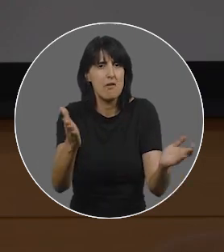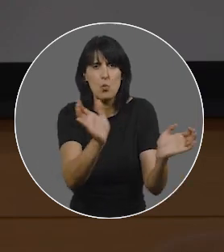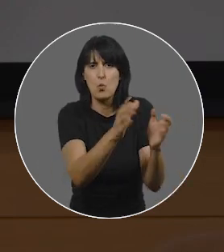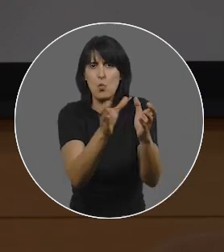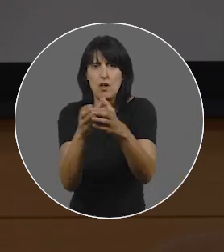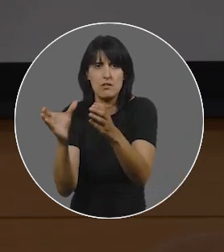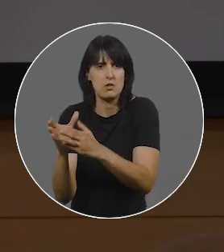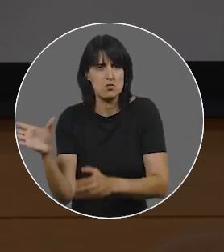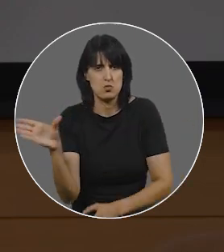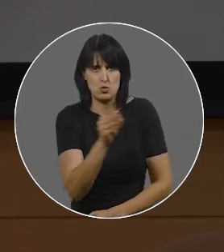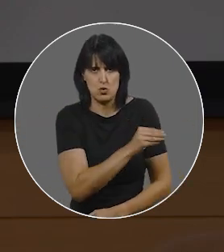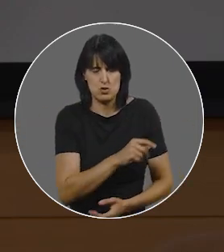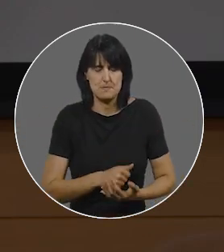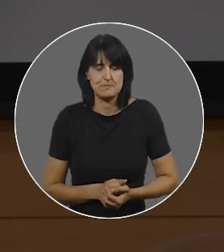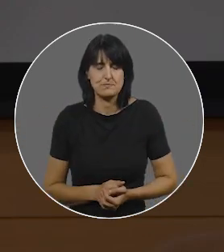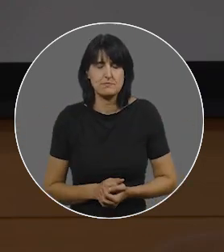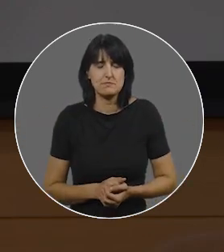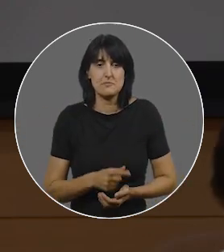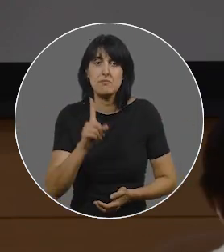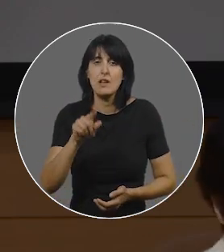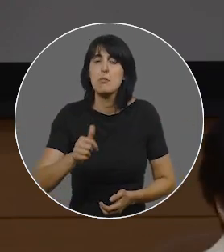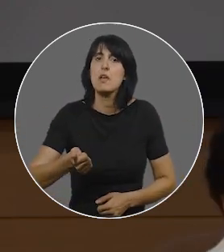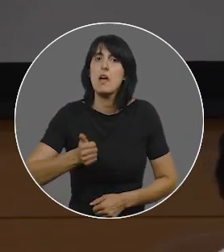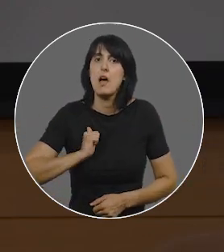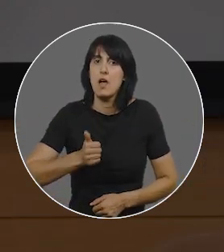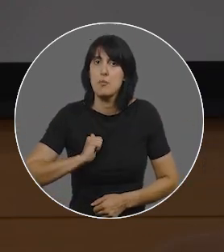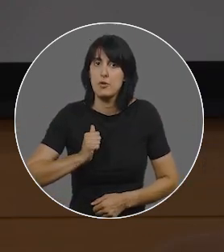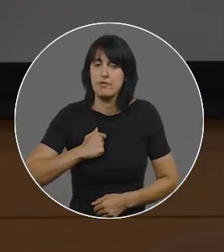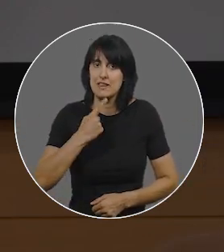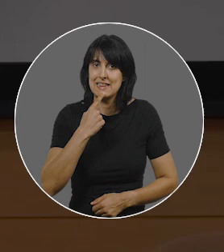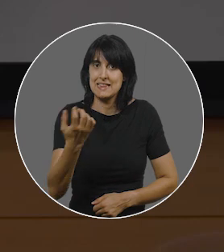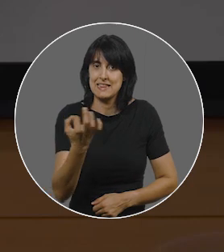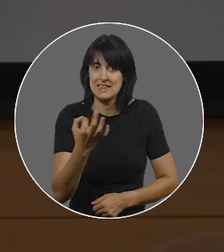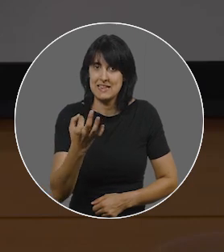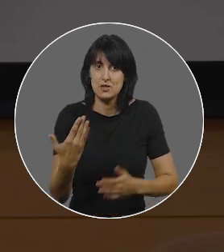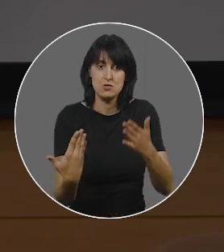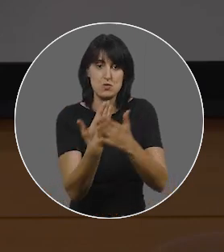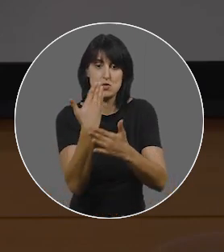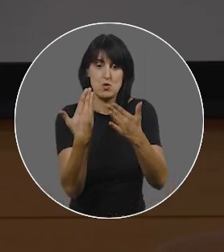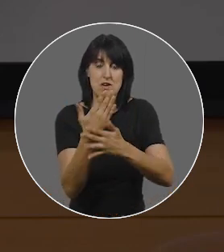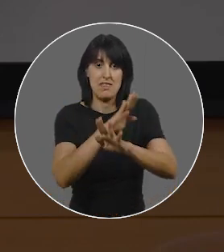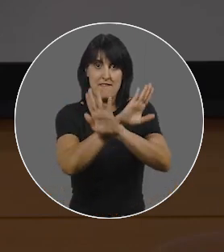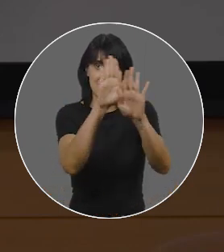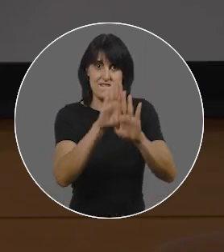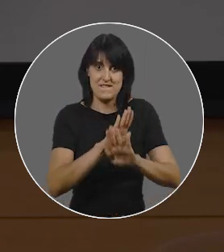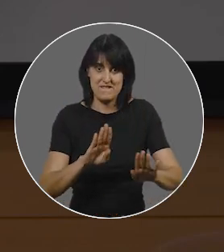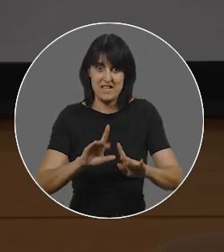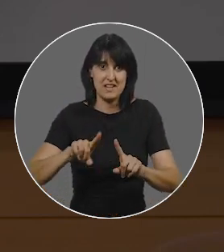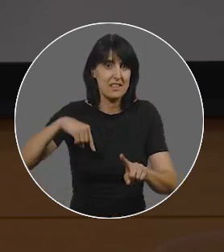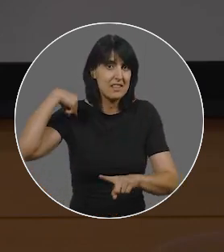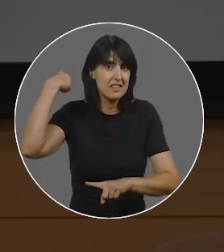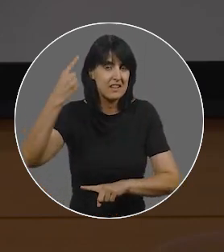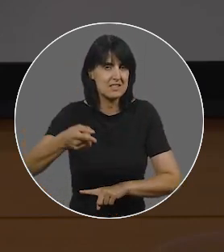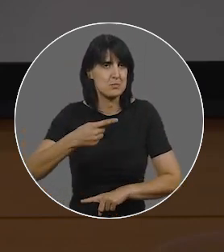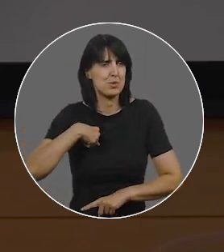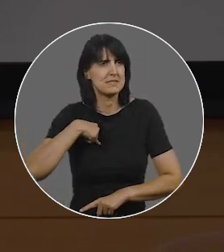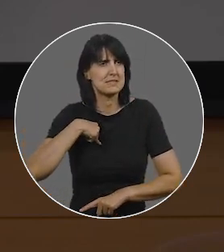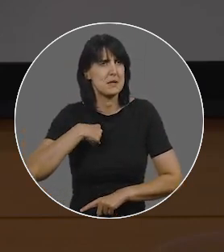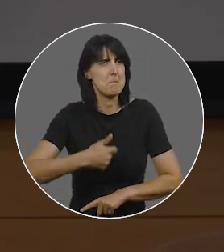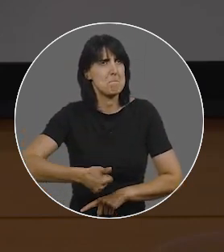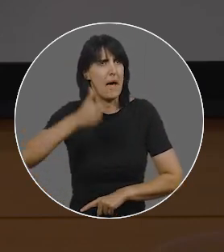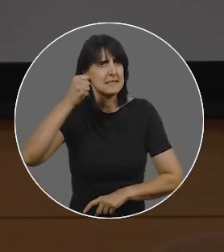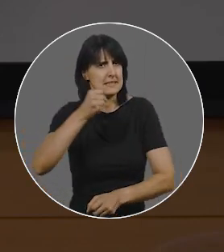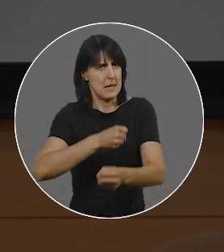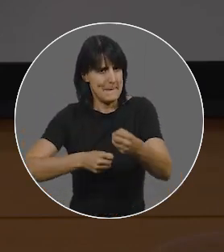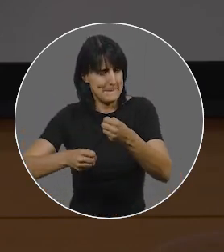els col·lectius. Aprofito per dir-vos que avui jo després d'aquesta jornada sortirem amb molta més